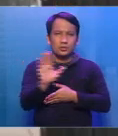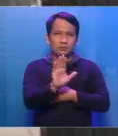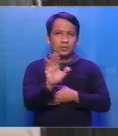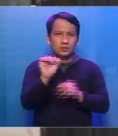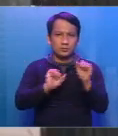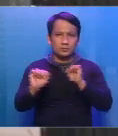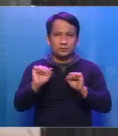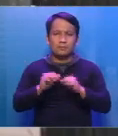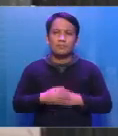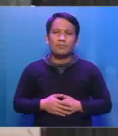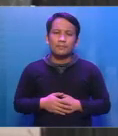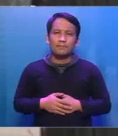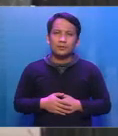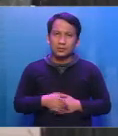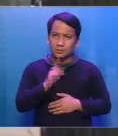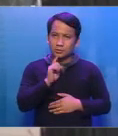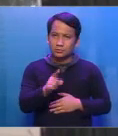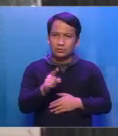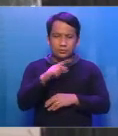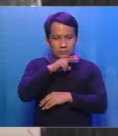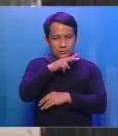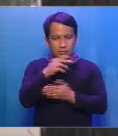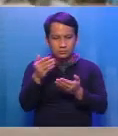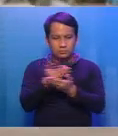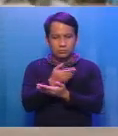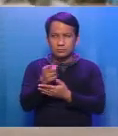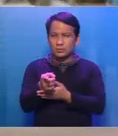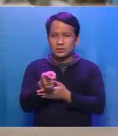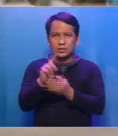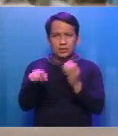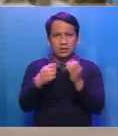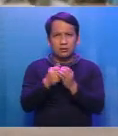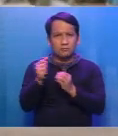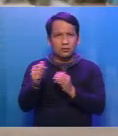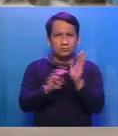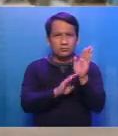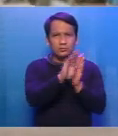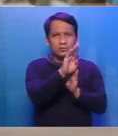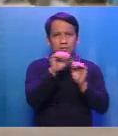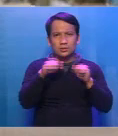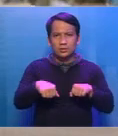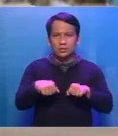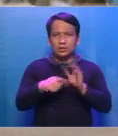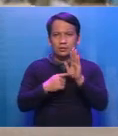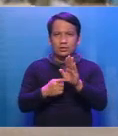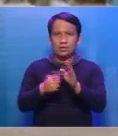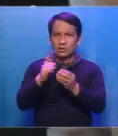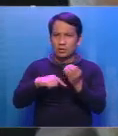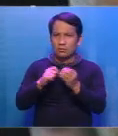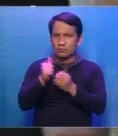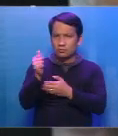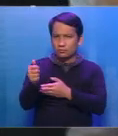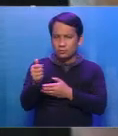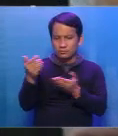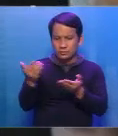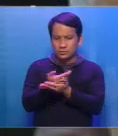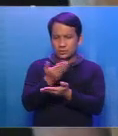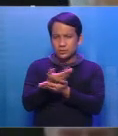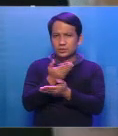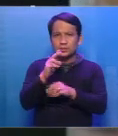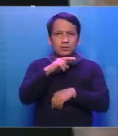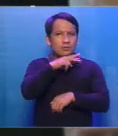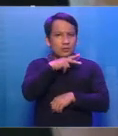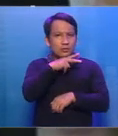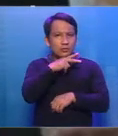science. Ang bagong variant ng virus sa kanilang lugar ay sinasabing nakapag-develop ng spike protein, dahilan para madaling makapasok ang virus